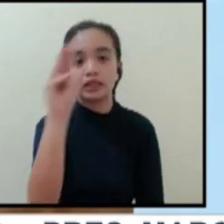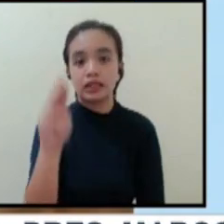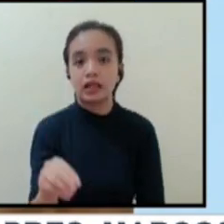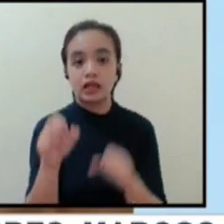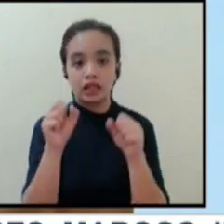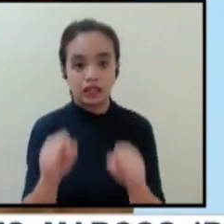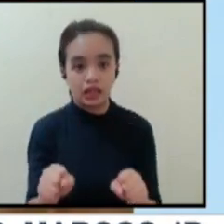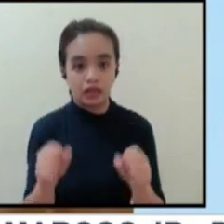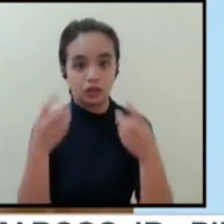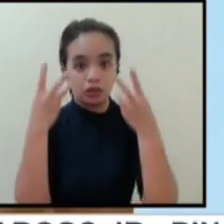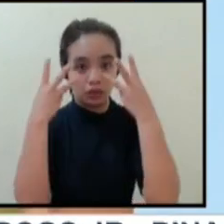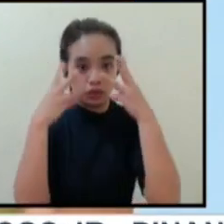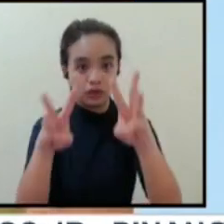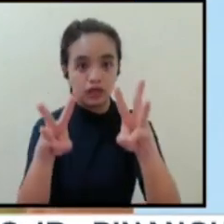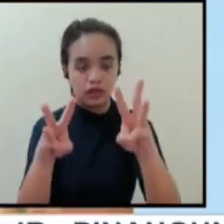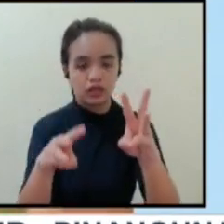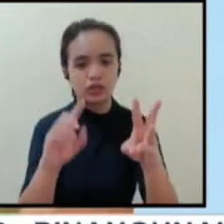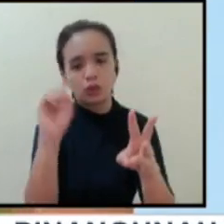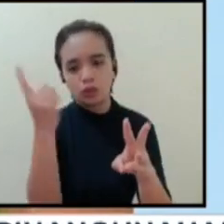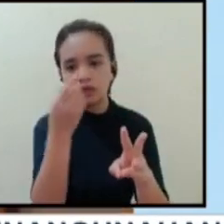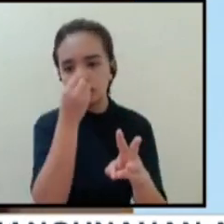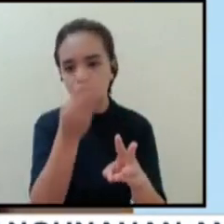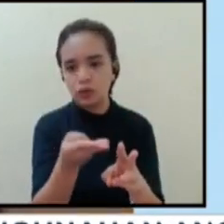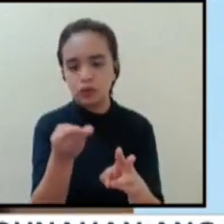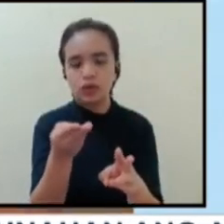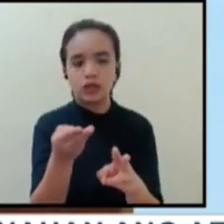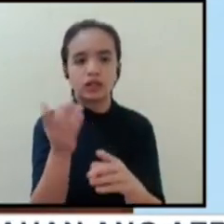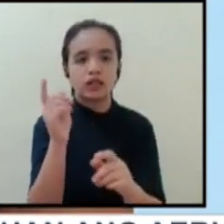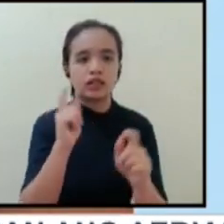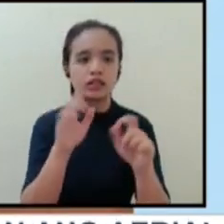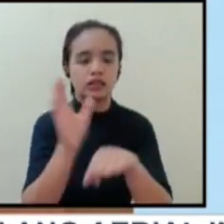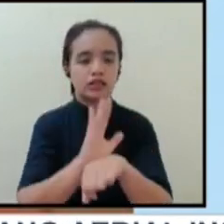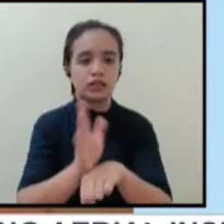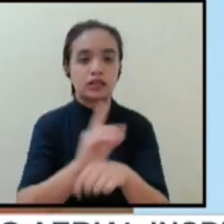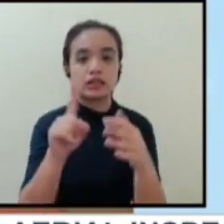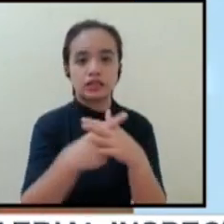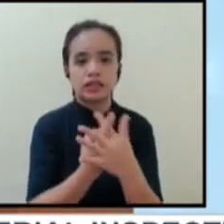sinehan dito sa Metro Manila simula September 4 hanggang 10.